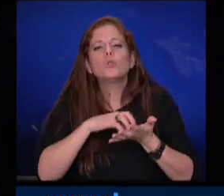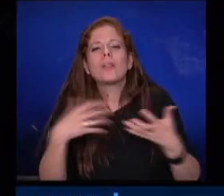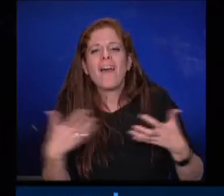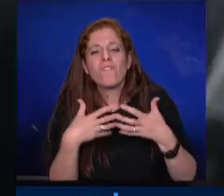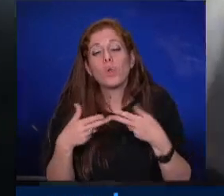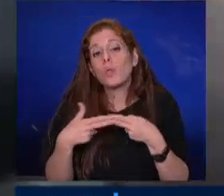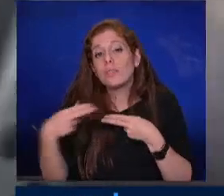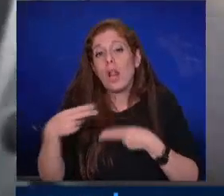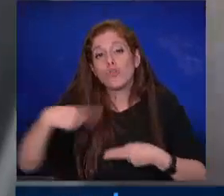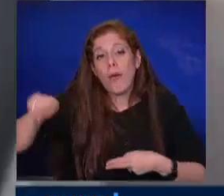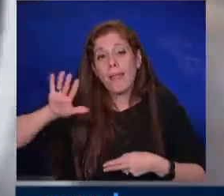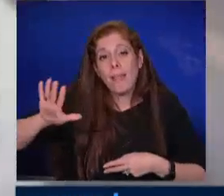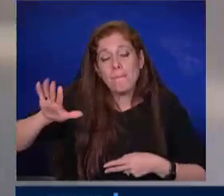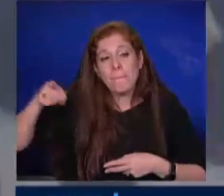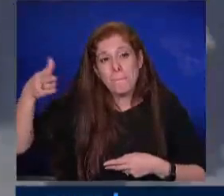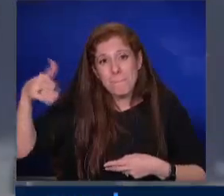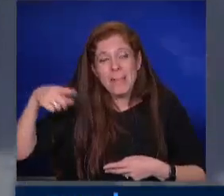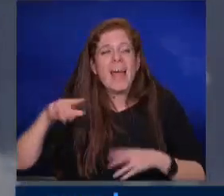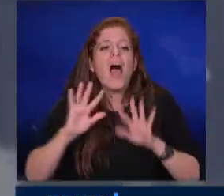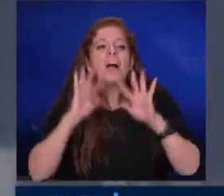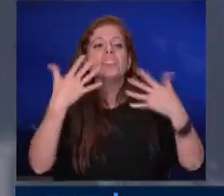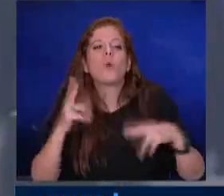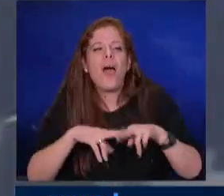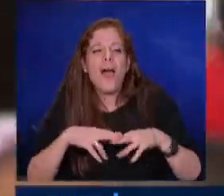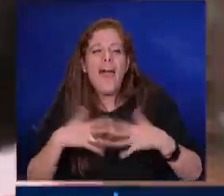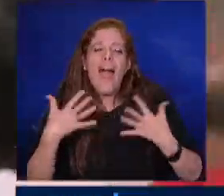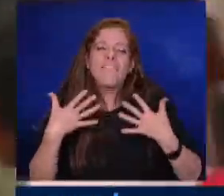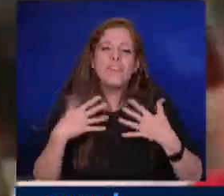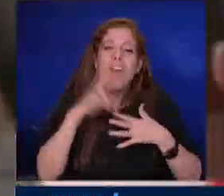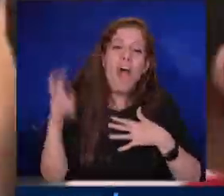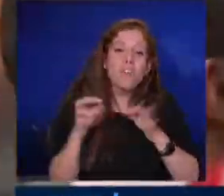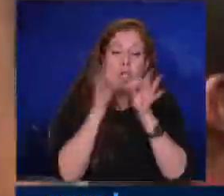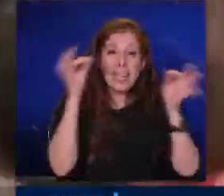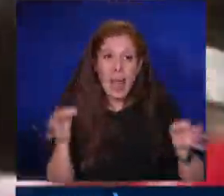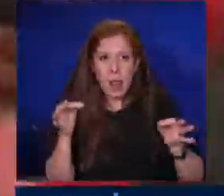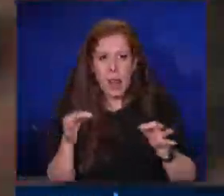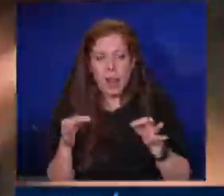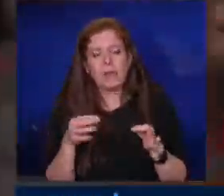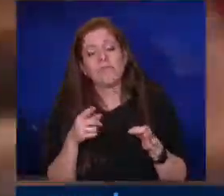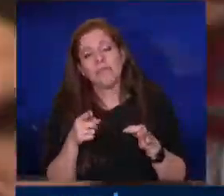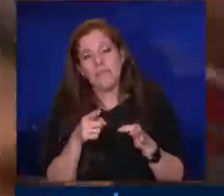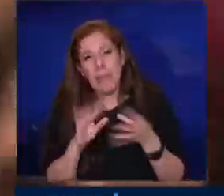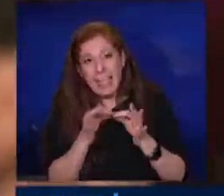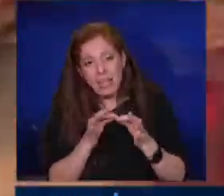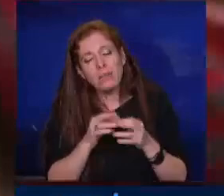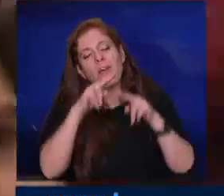השכנים. עשור אחרי האביב הערבי שהחל במרחב הווירטואלי, והשאר היסטוריה.